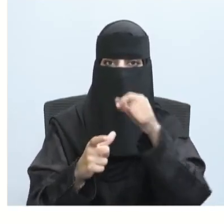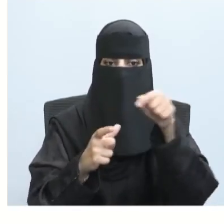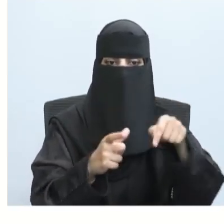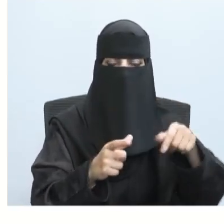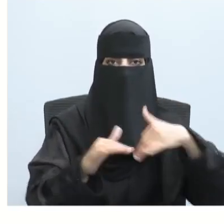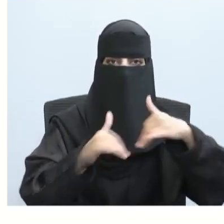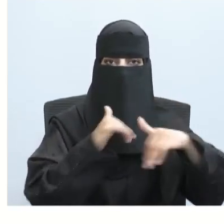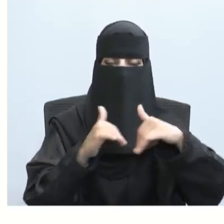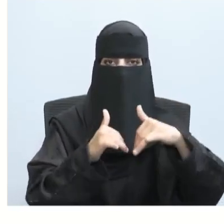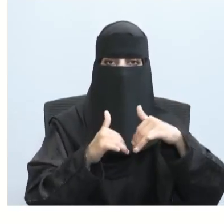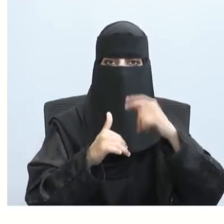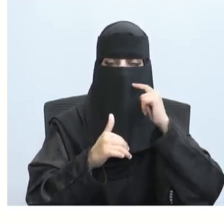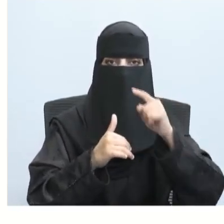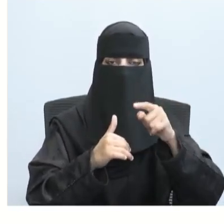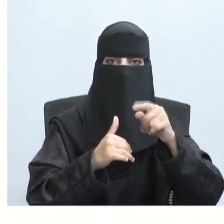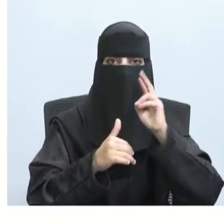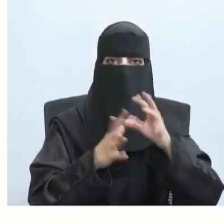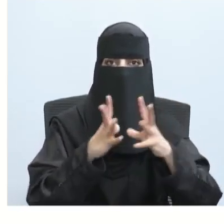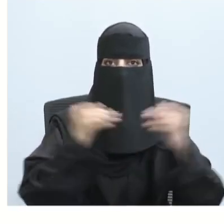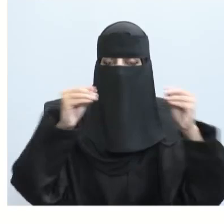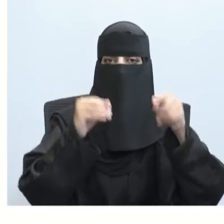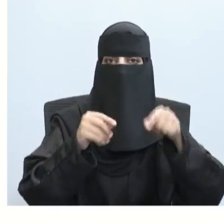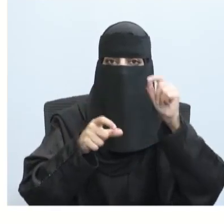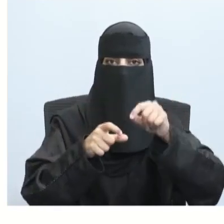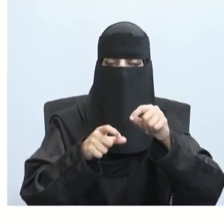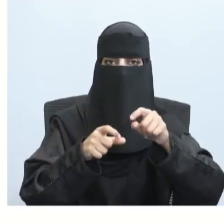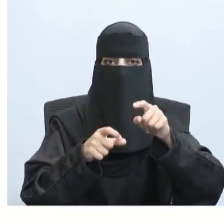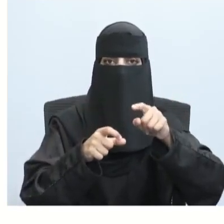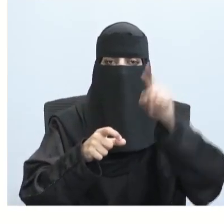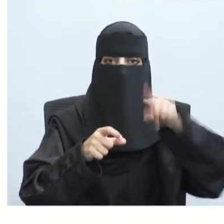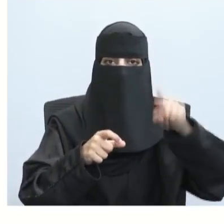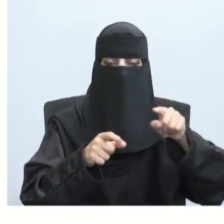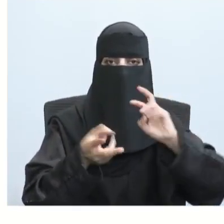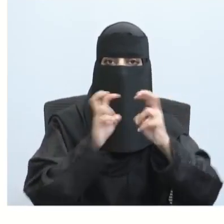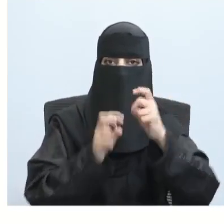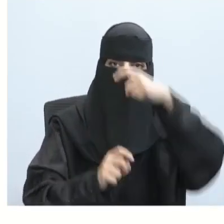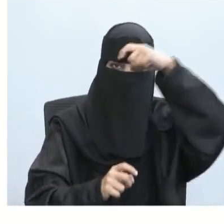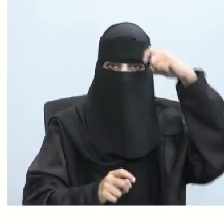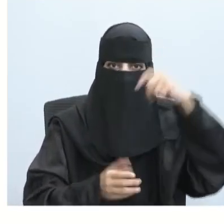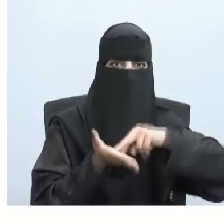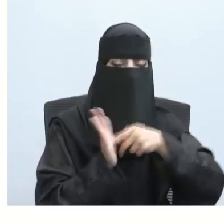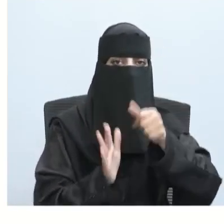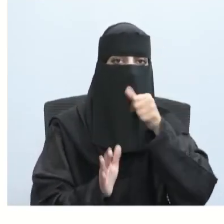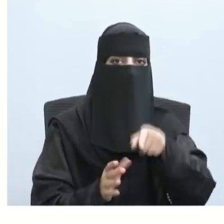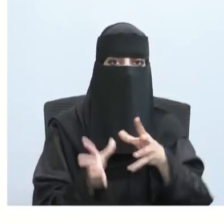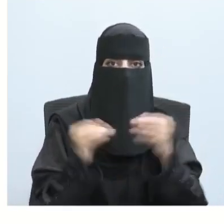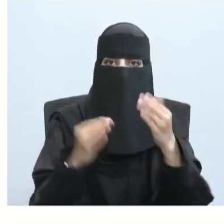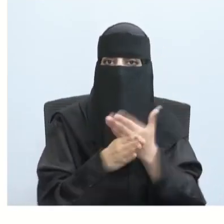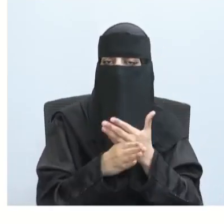الطرق بسرعه في ايام الصيف ما الذي حدث لهذا الماء اذا